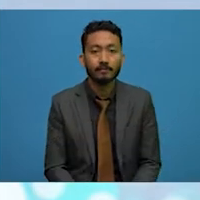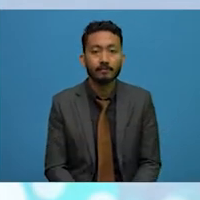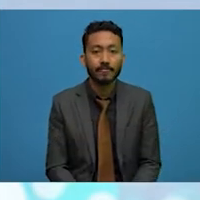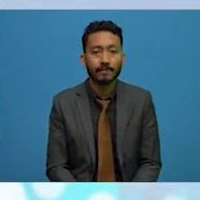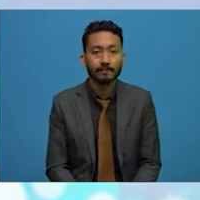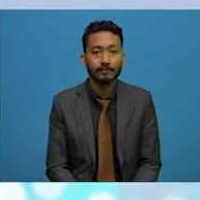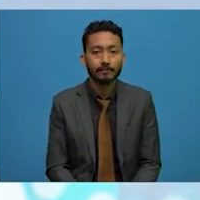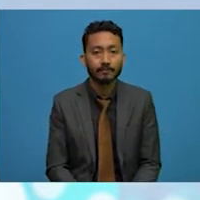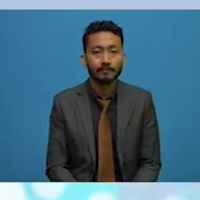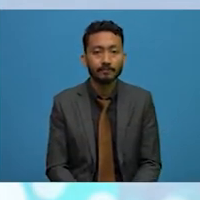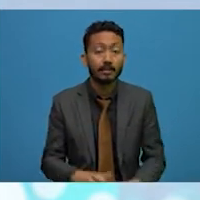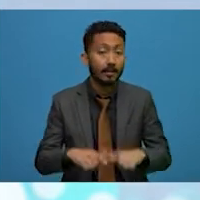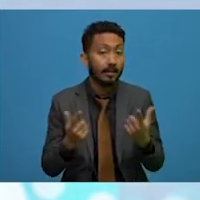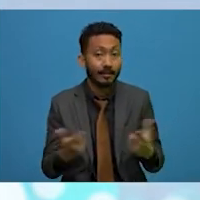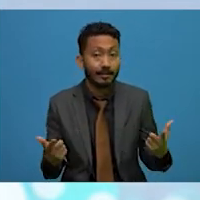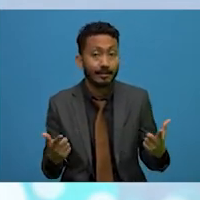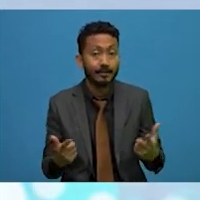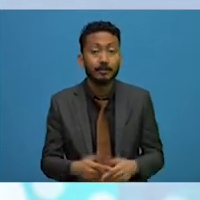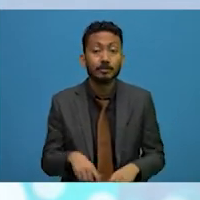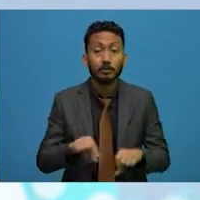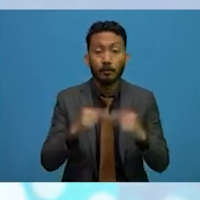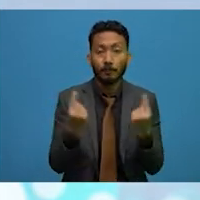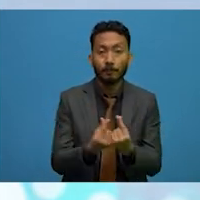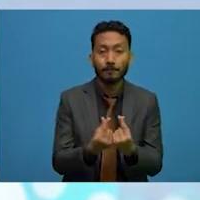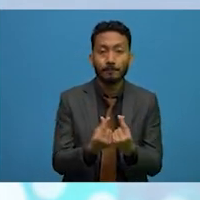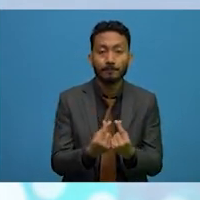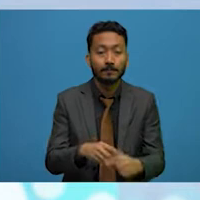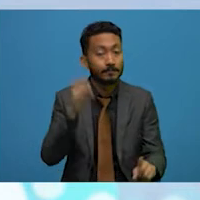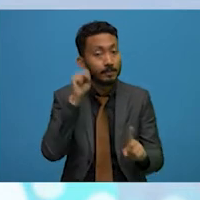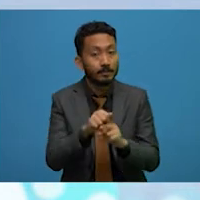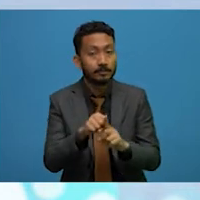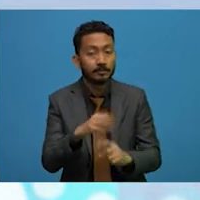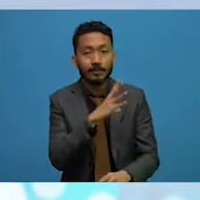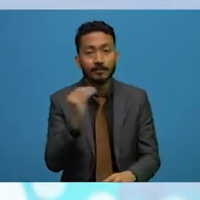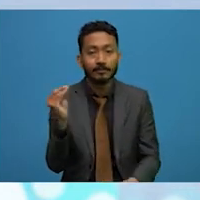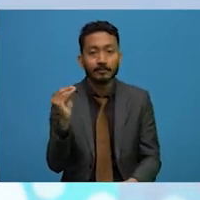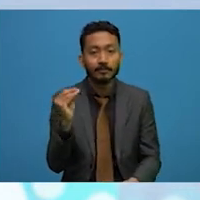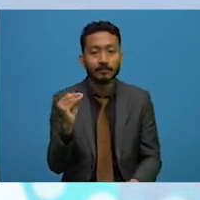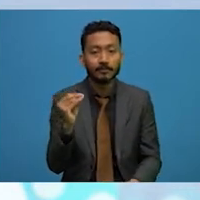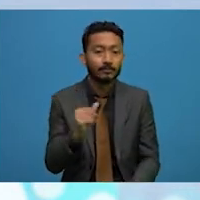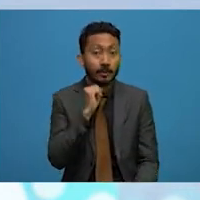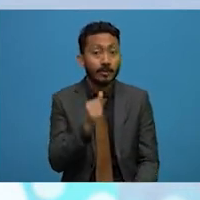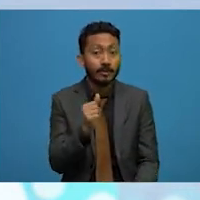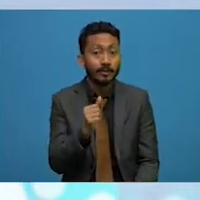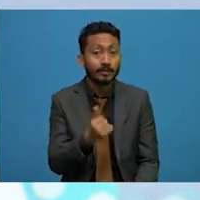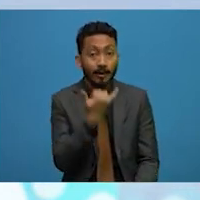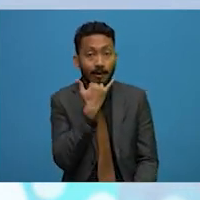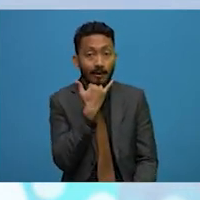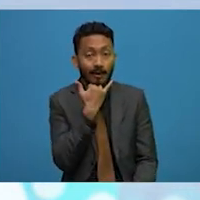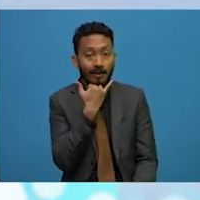Selain itu, kriteria lainnya pula termasuklah golongan sasar dan tidak